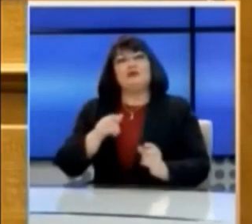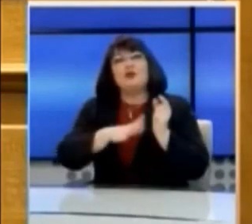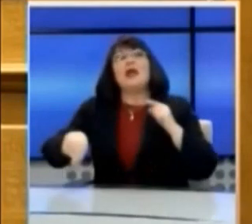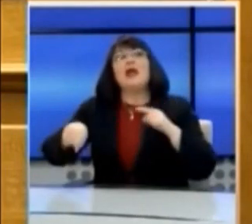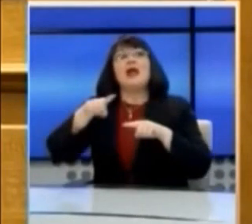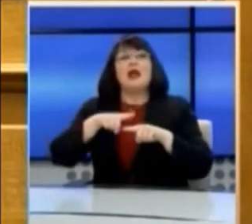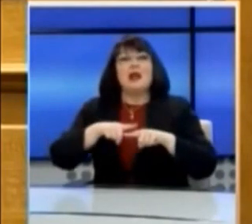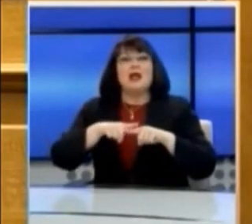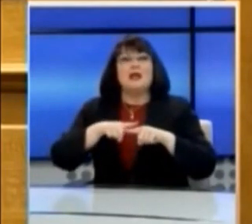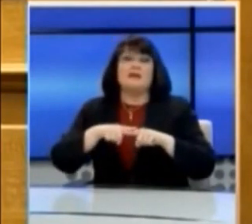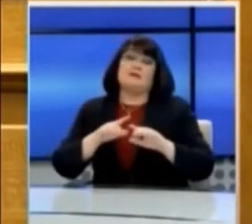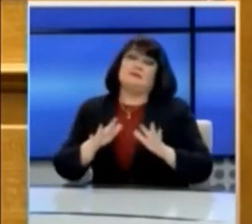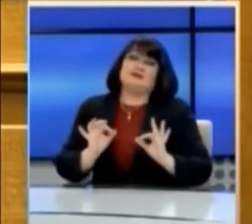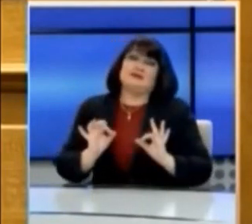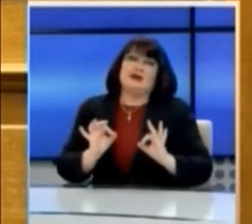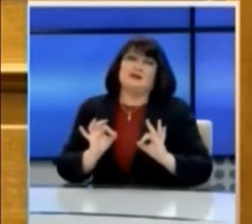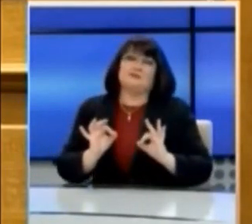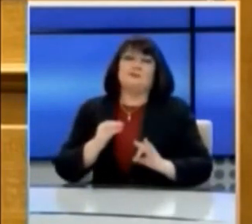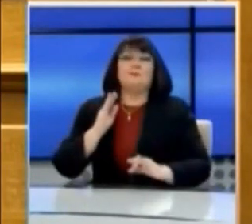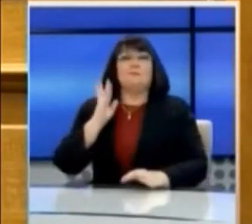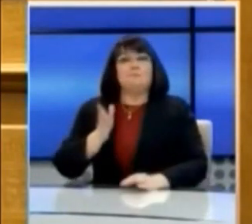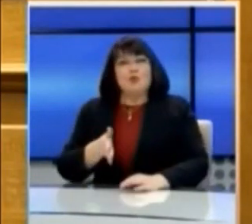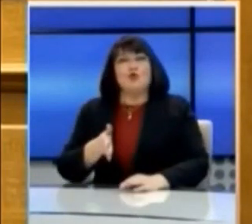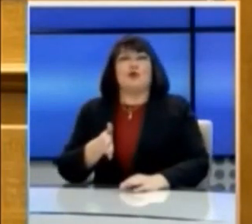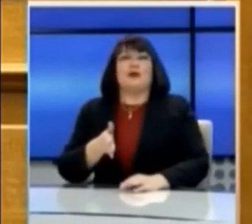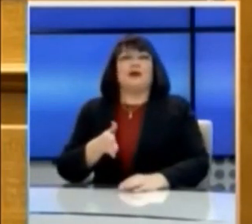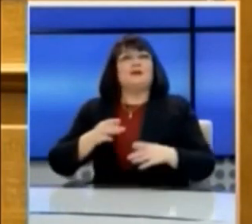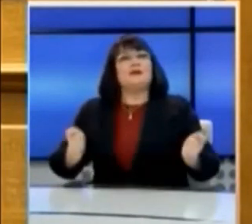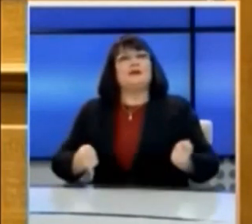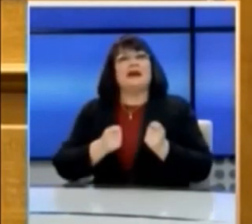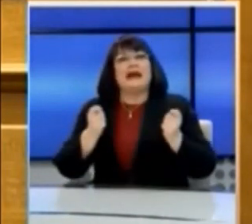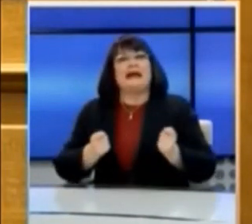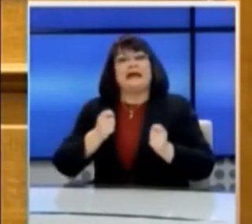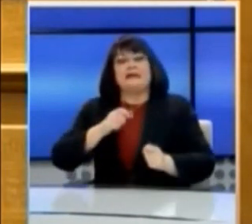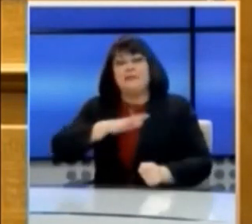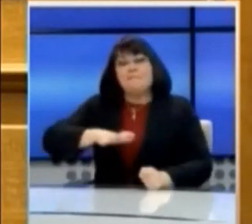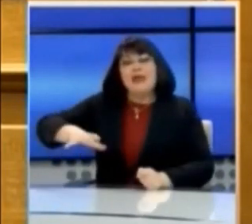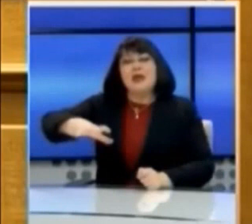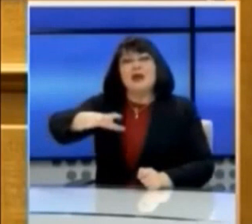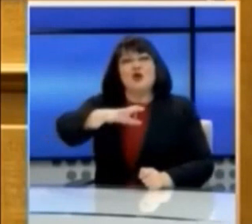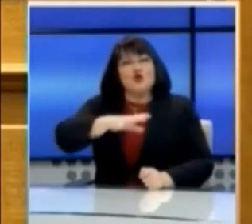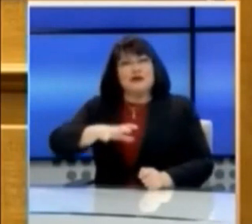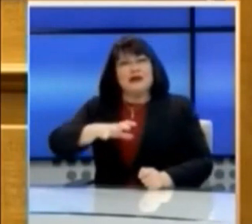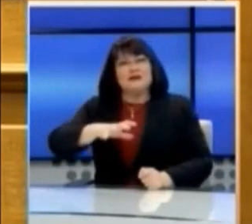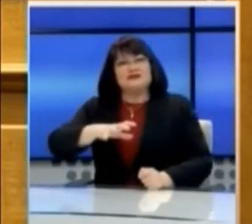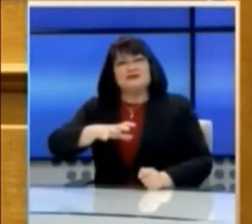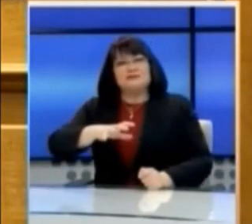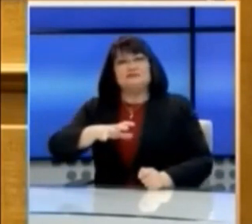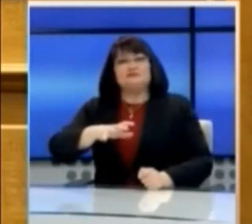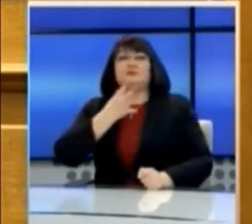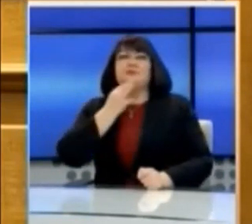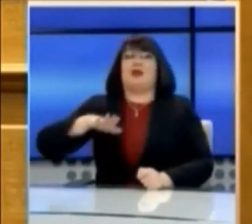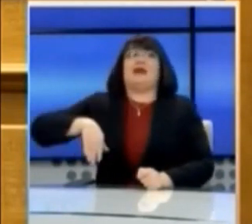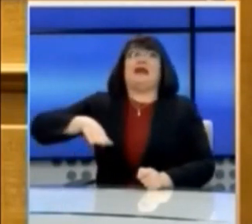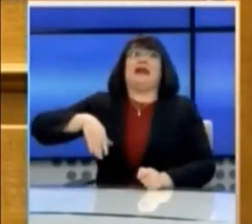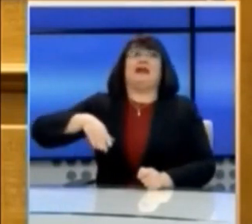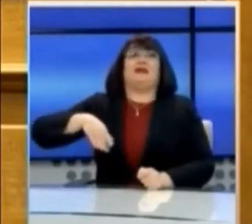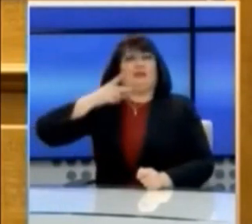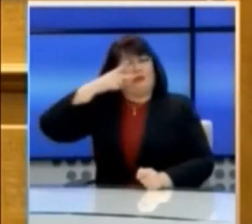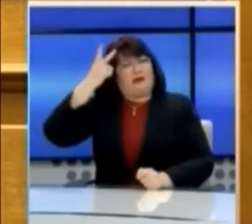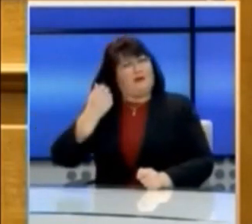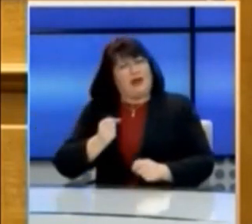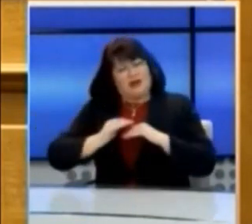Ελλάδα προφανώς μπορεί να ασκήσει και σε άλλες περιοχές. Προφανώς και στην Κρήτη, αλλά και